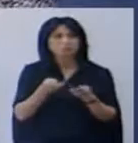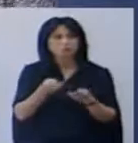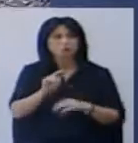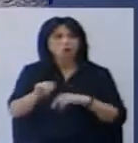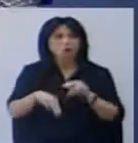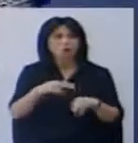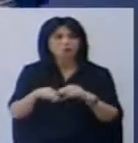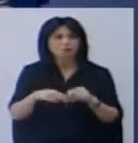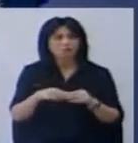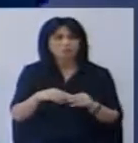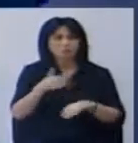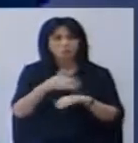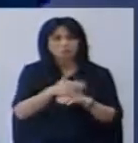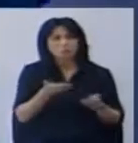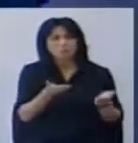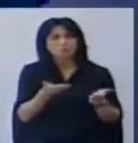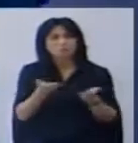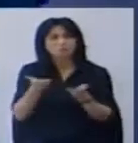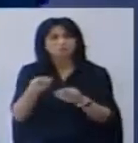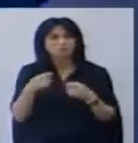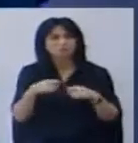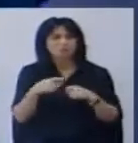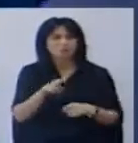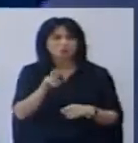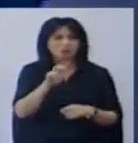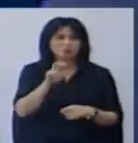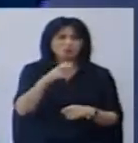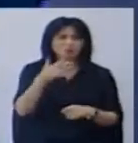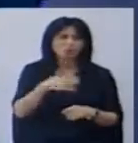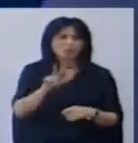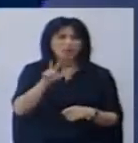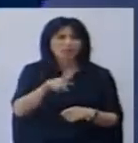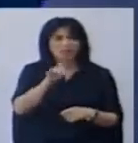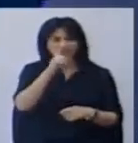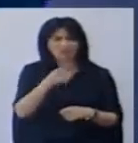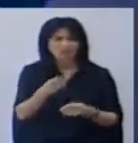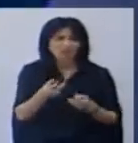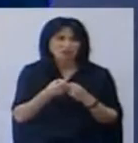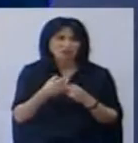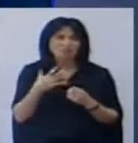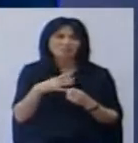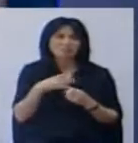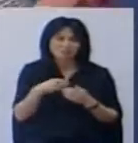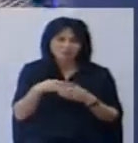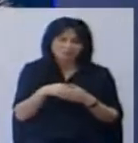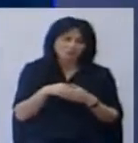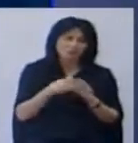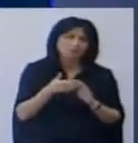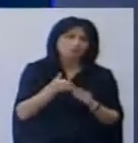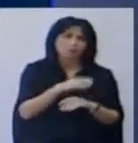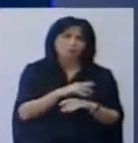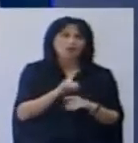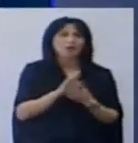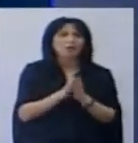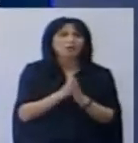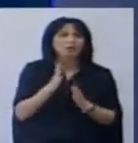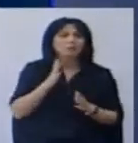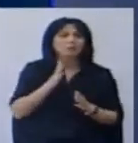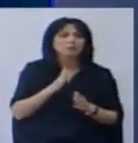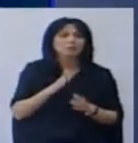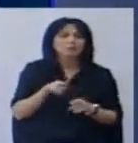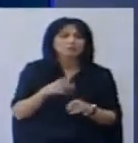კონტრაქტი, გააქვთ ქუჩა-ქუჩა და აქვთ და 200-250 ლარი რო თვეში წაიღონ თბილისიდან, რა პირობებში ცხოვრობენ